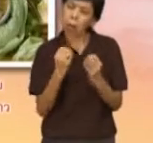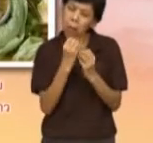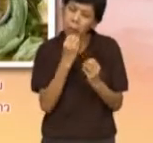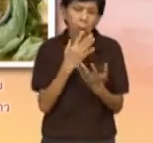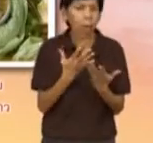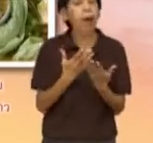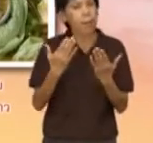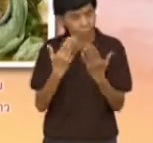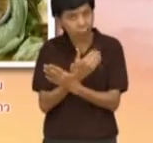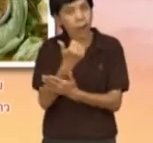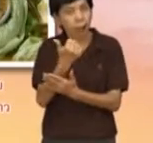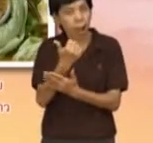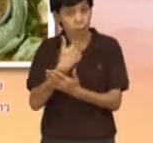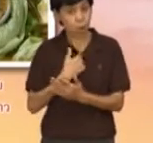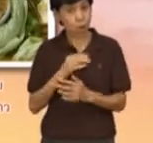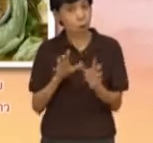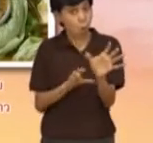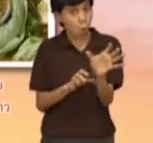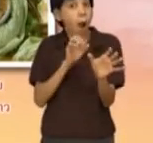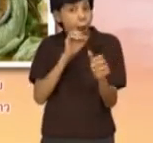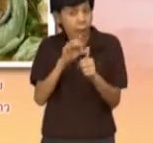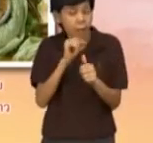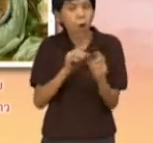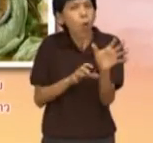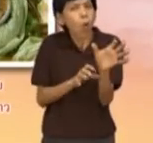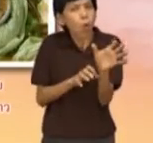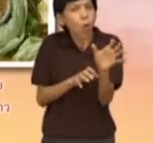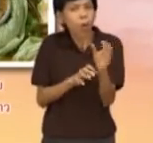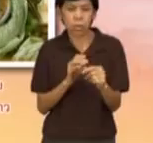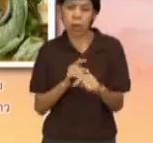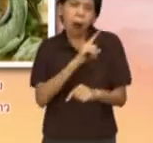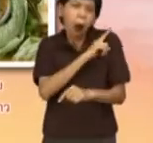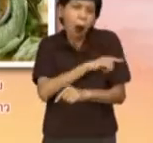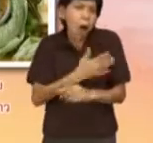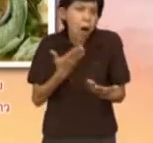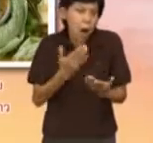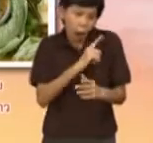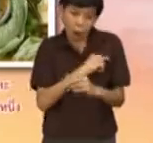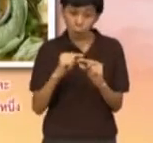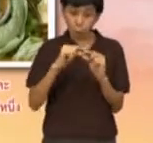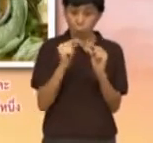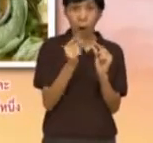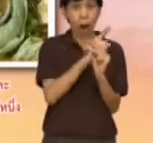ค่ะครูจะบอกเคล็ดลับของกุ้ง ค่ะ ทำไมกุ้งถึงได้ขาว นั่นแหละสิคะ ใสใช่ไหม